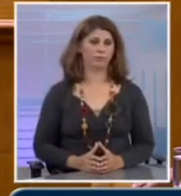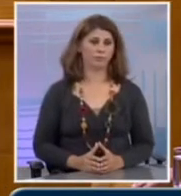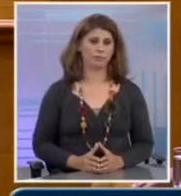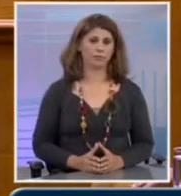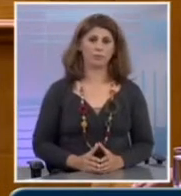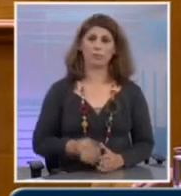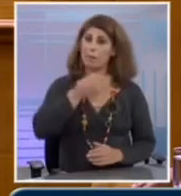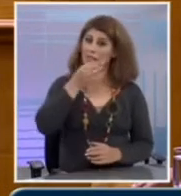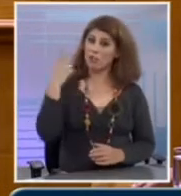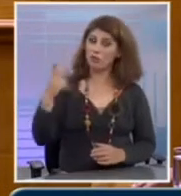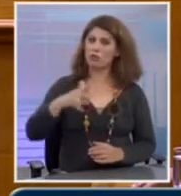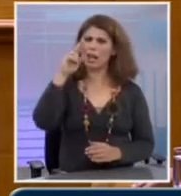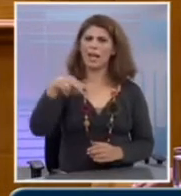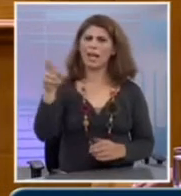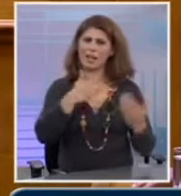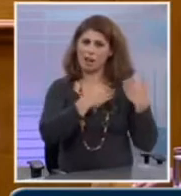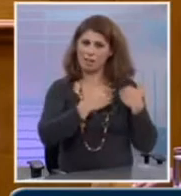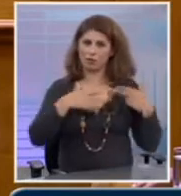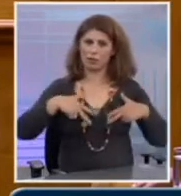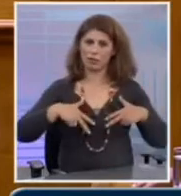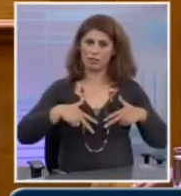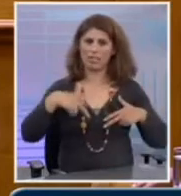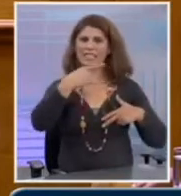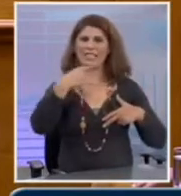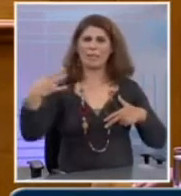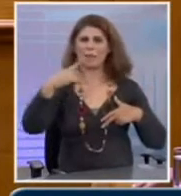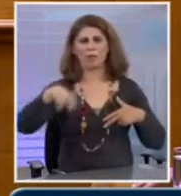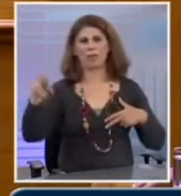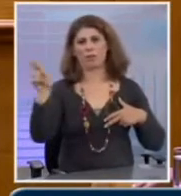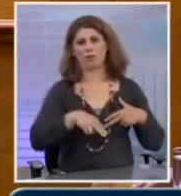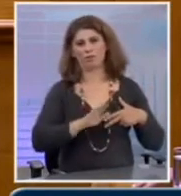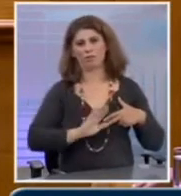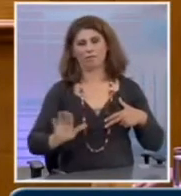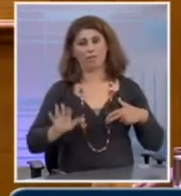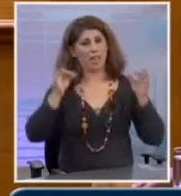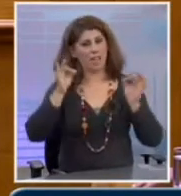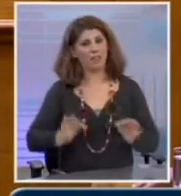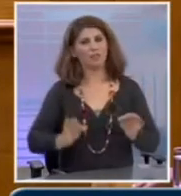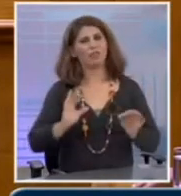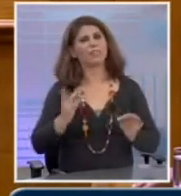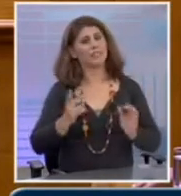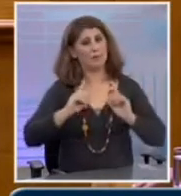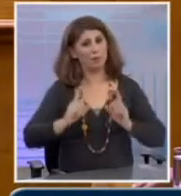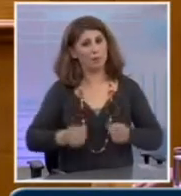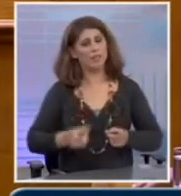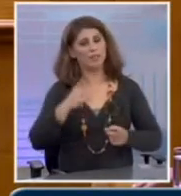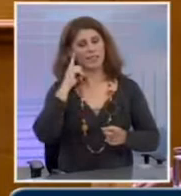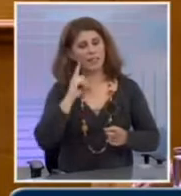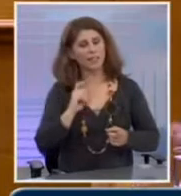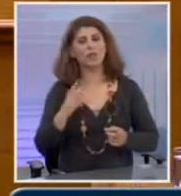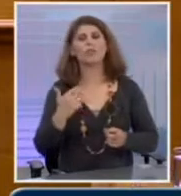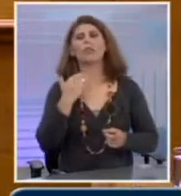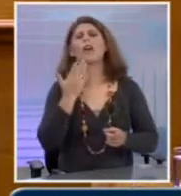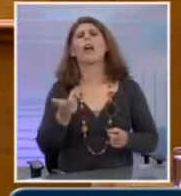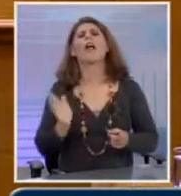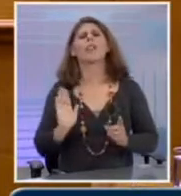ακύρωσε με την δήλωσή του αναλαμβάνοντας την κυβέρνηση το Ζάπιο. Ακριβώς γιατί είχε αποφασίσει και ήξερε ότι δεν